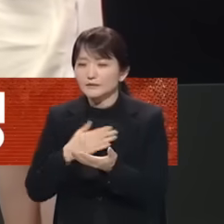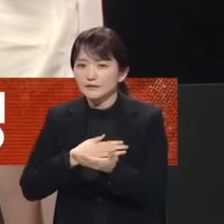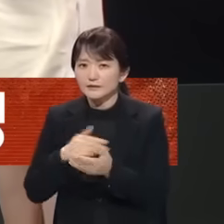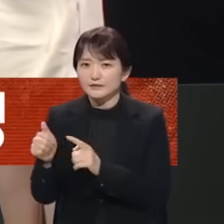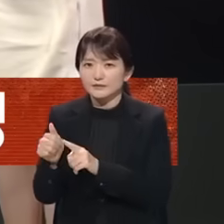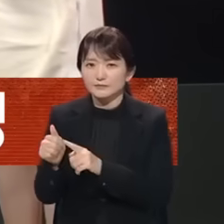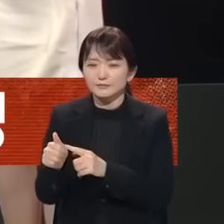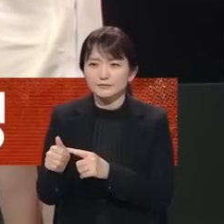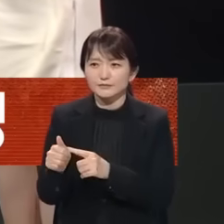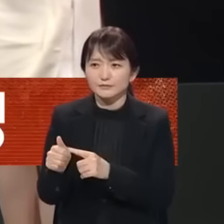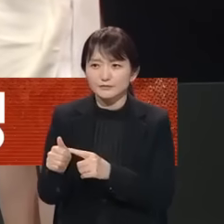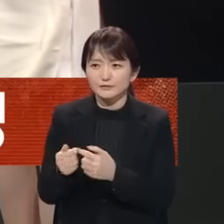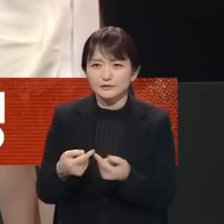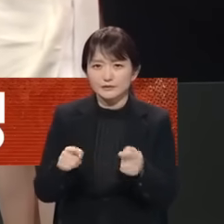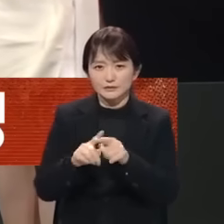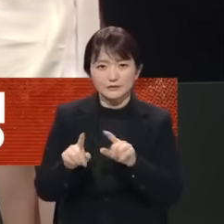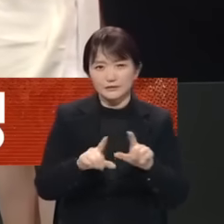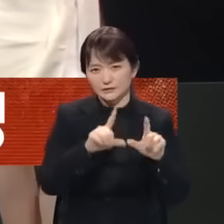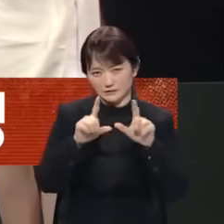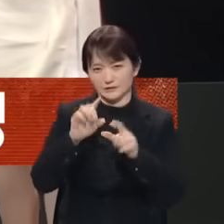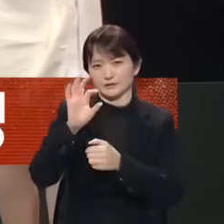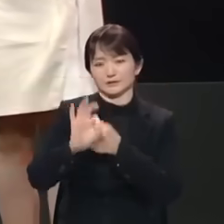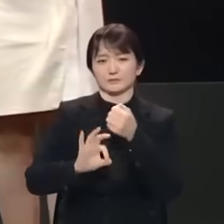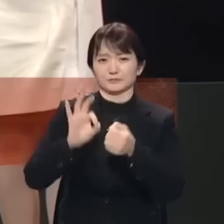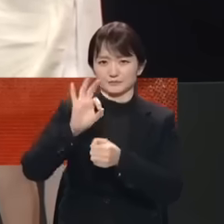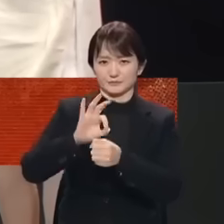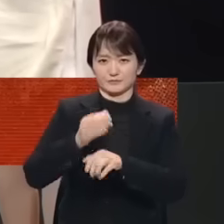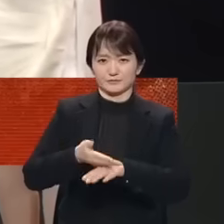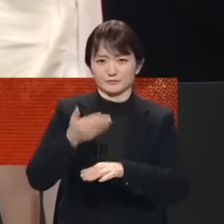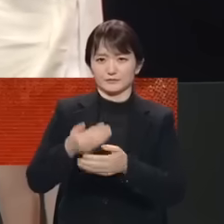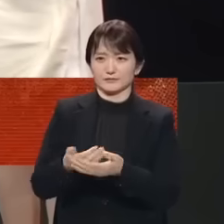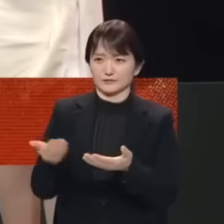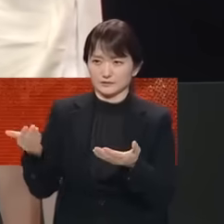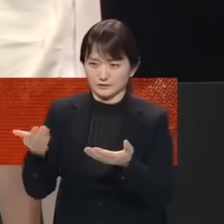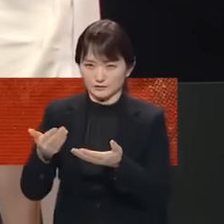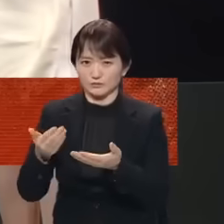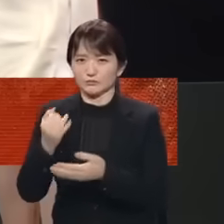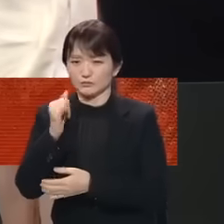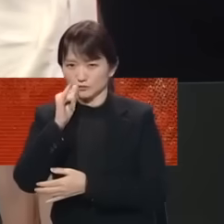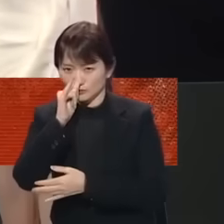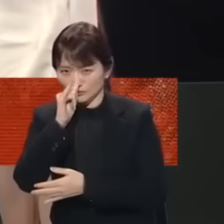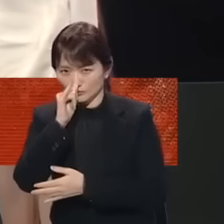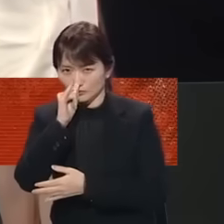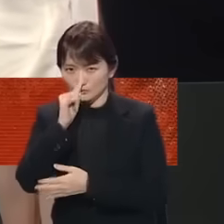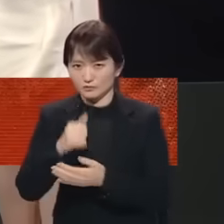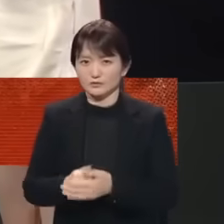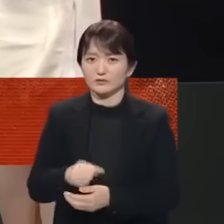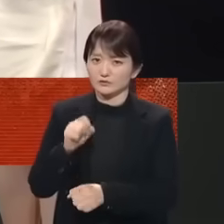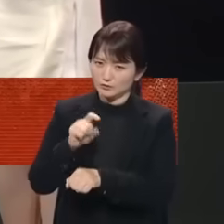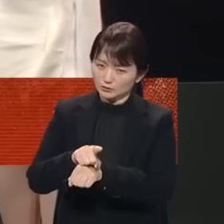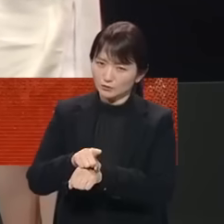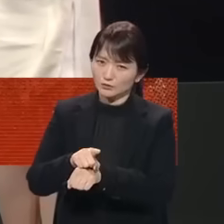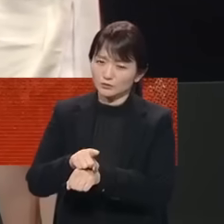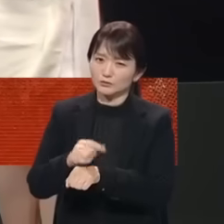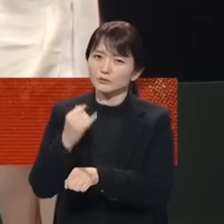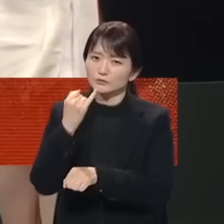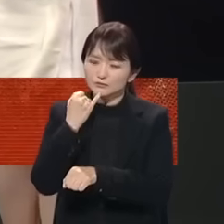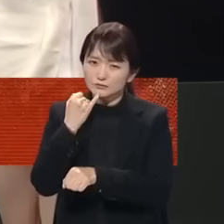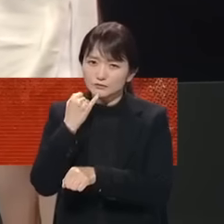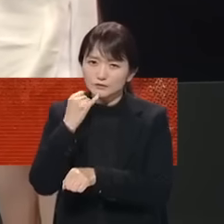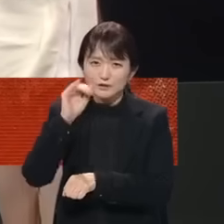합친지도 벌써 10년이 넘었다고 합니다 직업도 반듯하고 성격도 얌전해서 평탄한 노후를